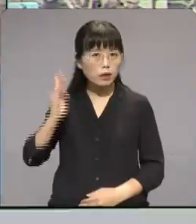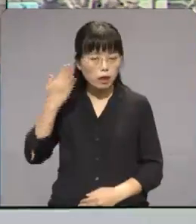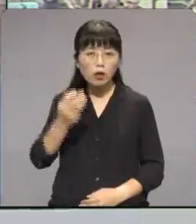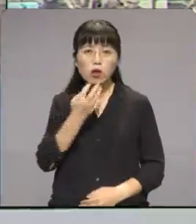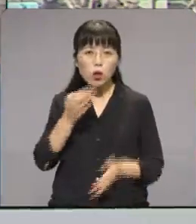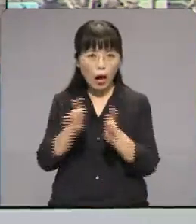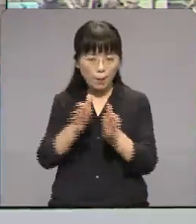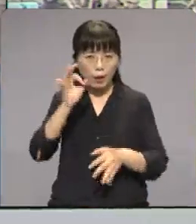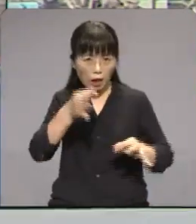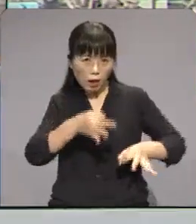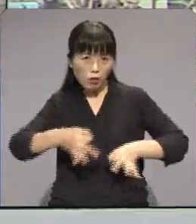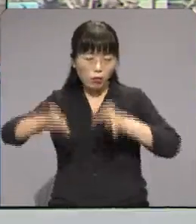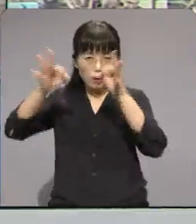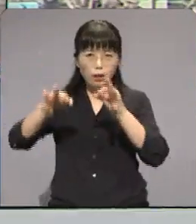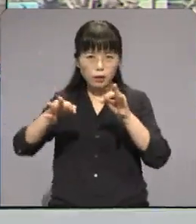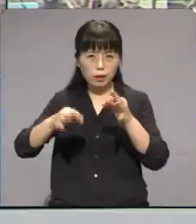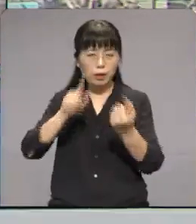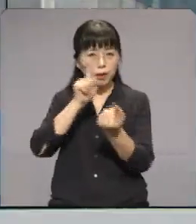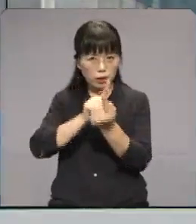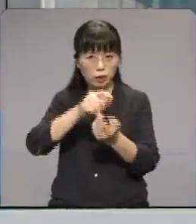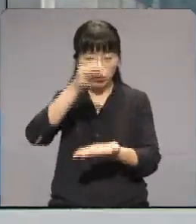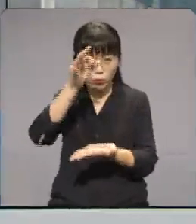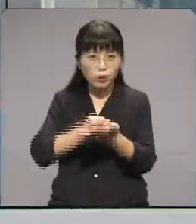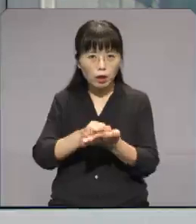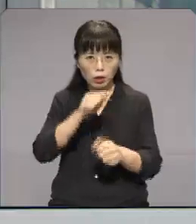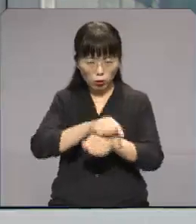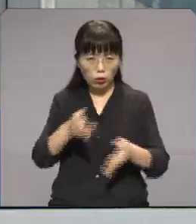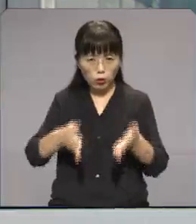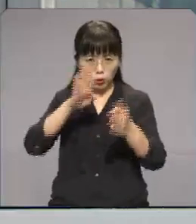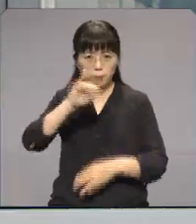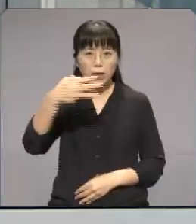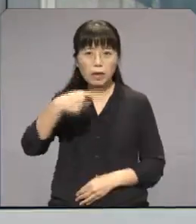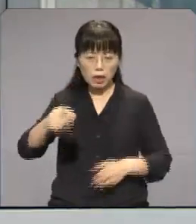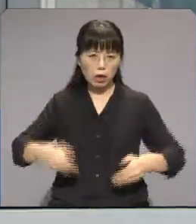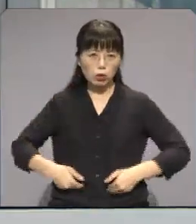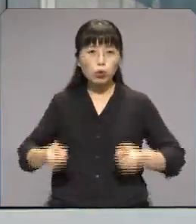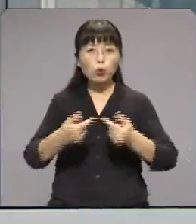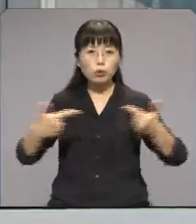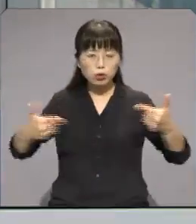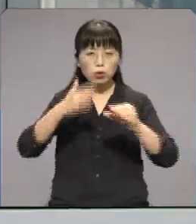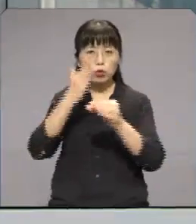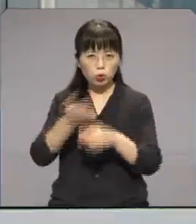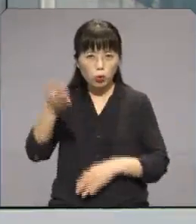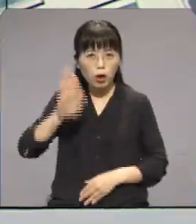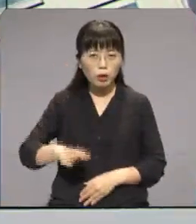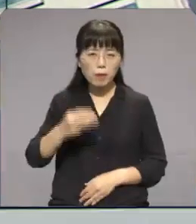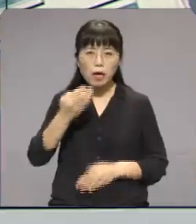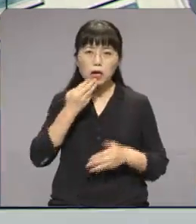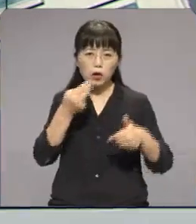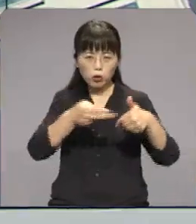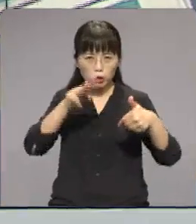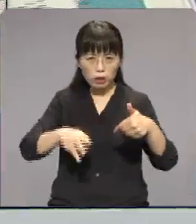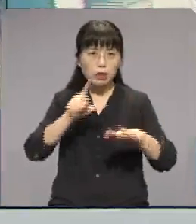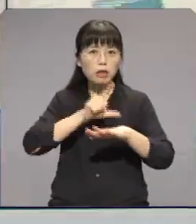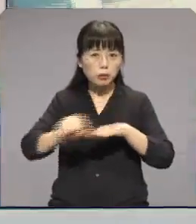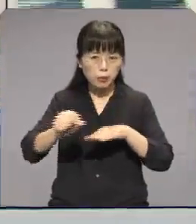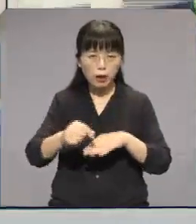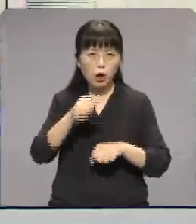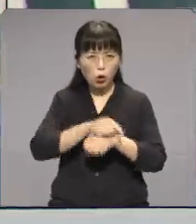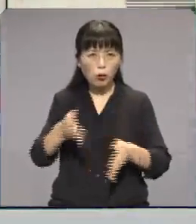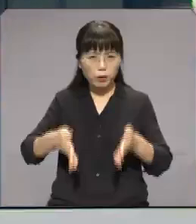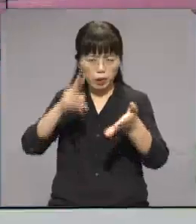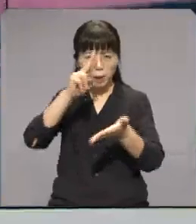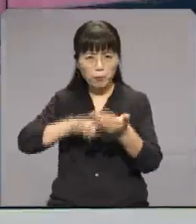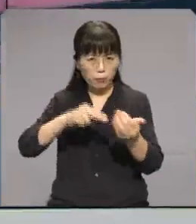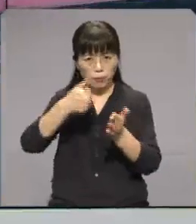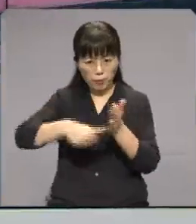최근 서울 아파트 값이 오르면서 상대적으로 저렴한 오피스텔과 빌라 수요가 늘고 있습니다. 하지만 경인 지역과 지방은 오피스텔 시장